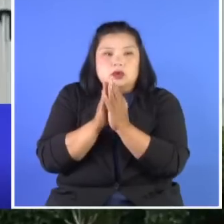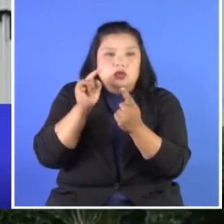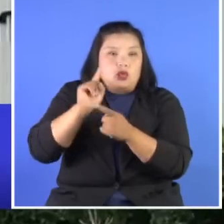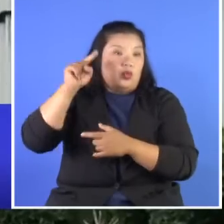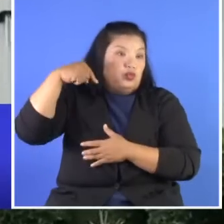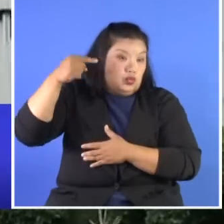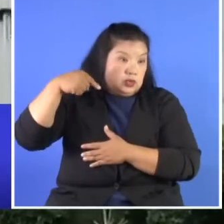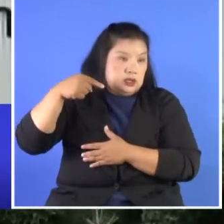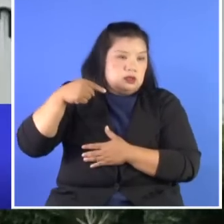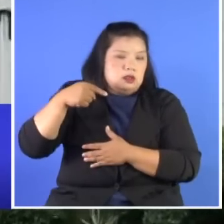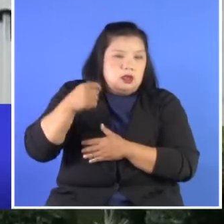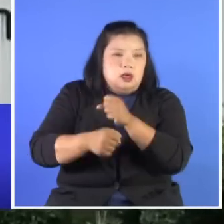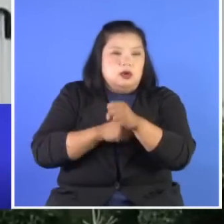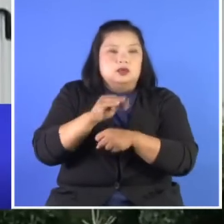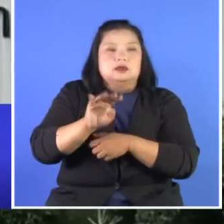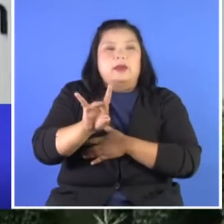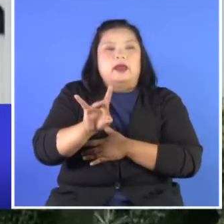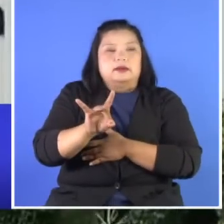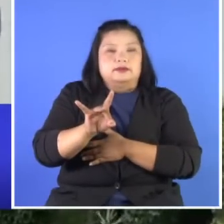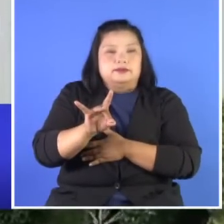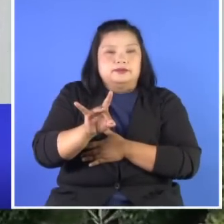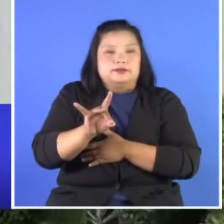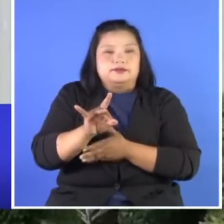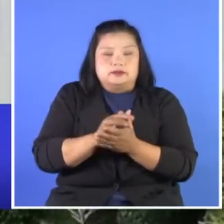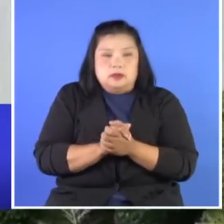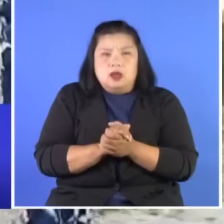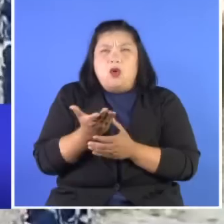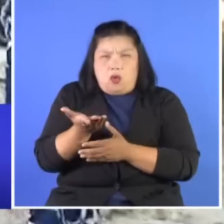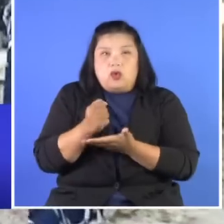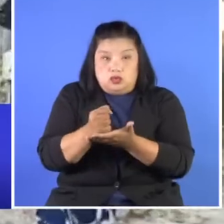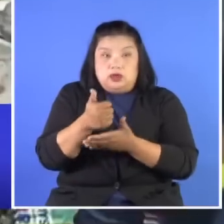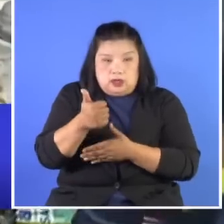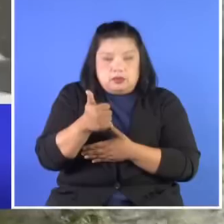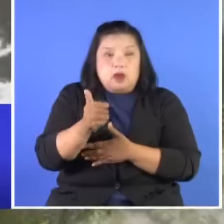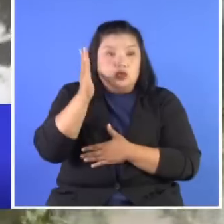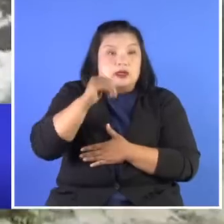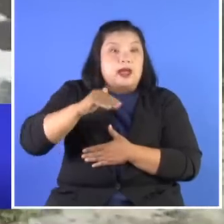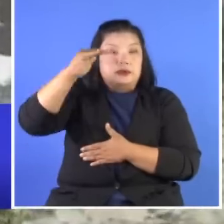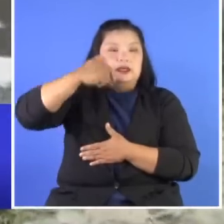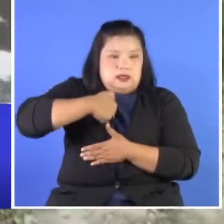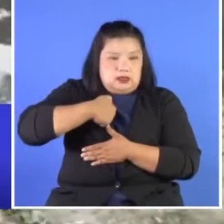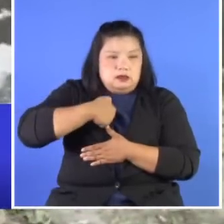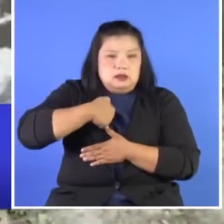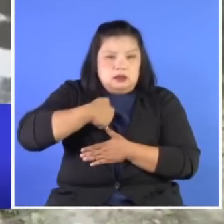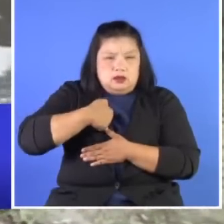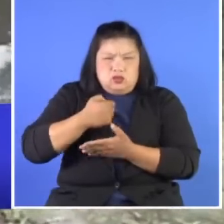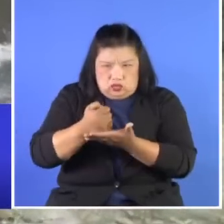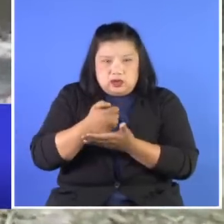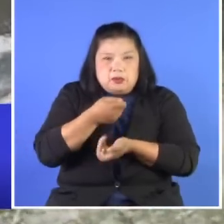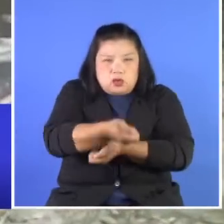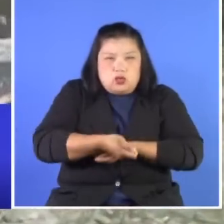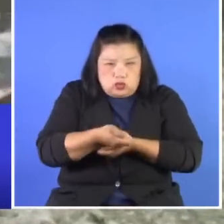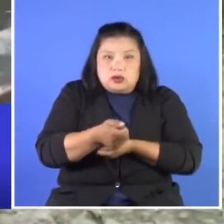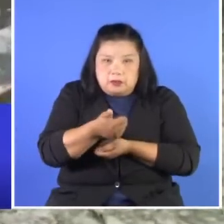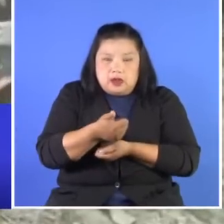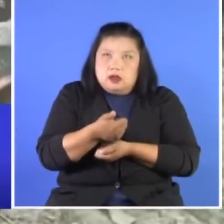เทศน์อายุ 48ปีบอกว่าให้ช่วยไปขุดศพพี่ชายหน่อยพี่ชายชื่อว่านายนพดลไหนเทศน์นะครับซึ่งเสียไป